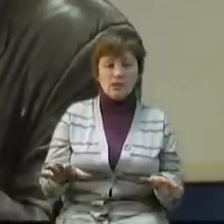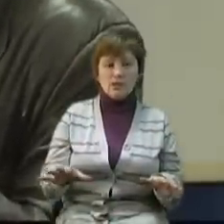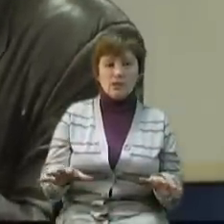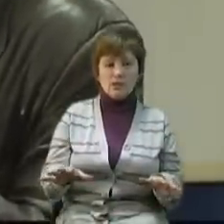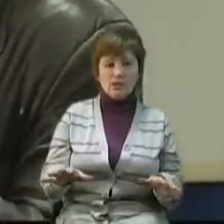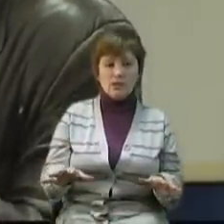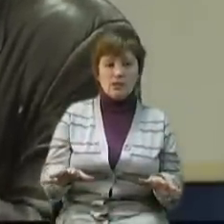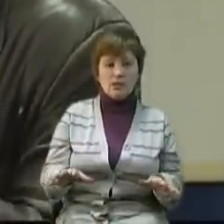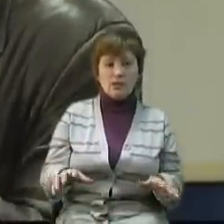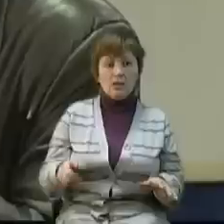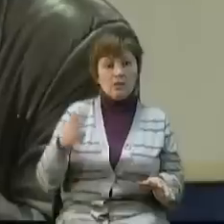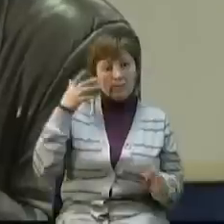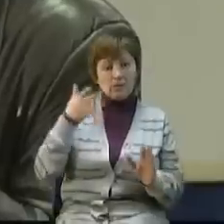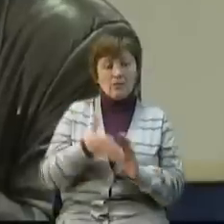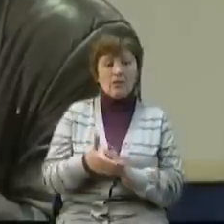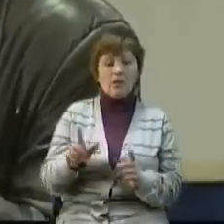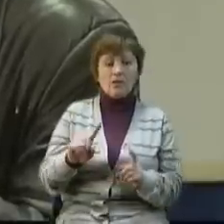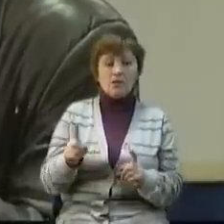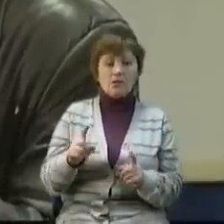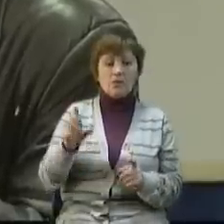Я понимаю, что Бог